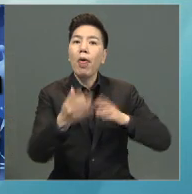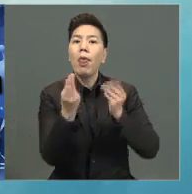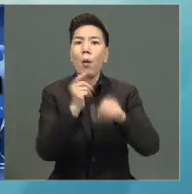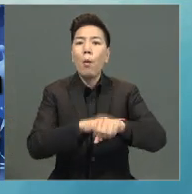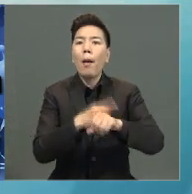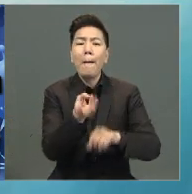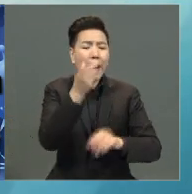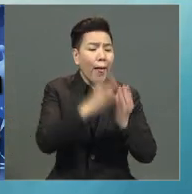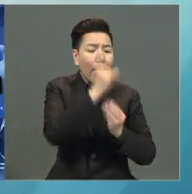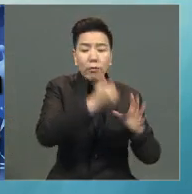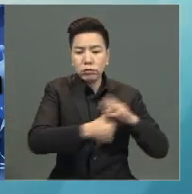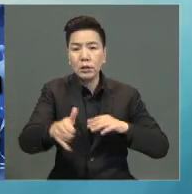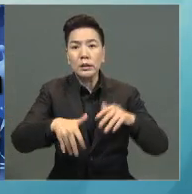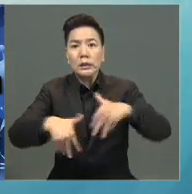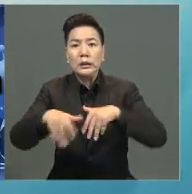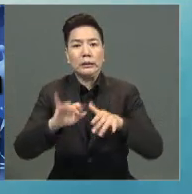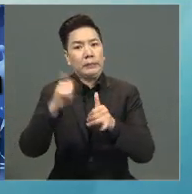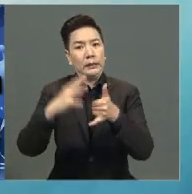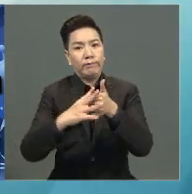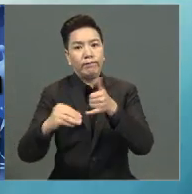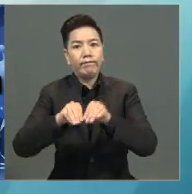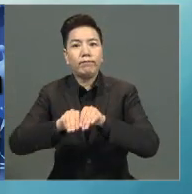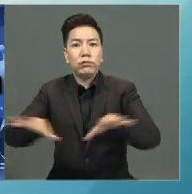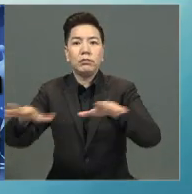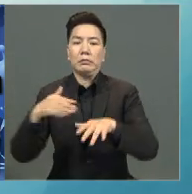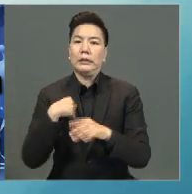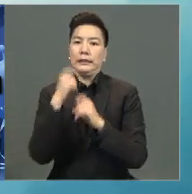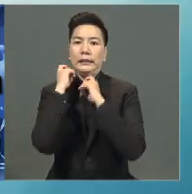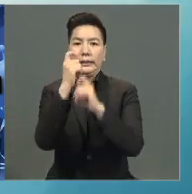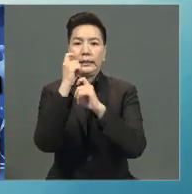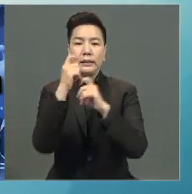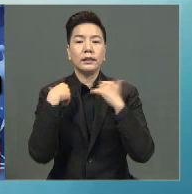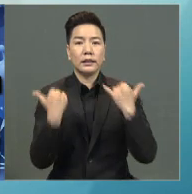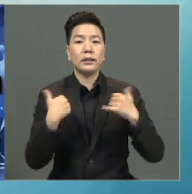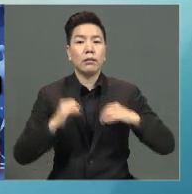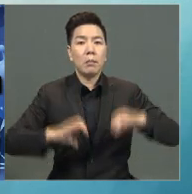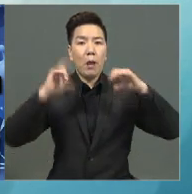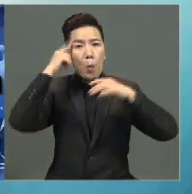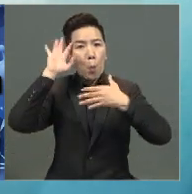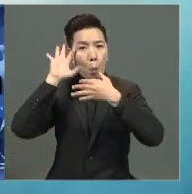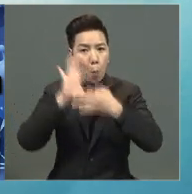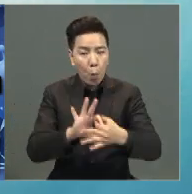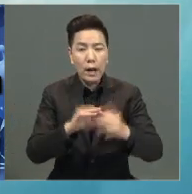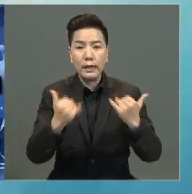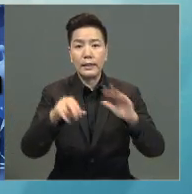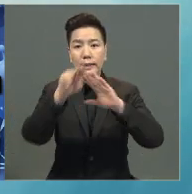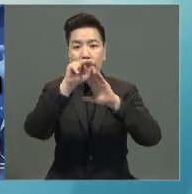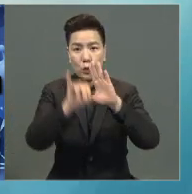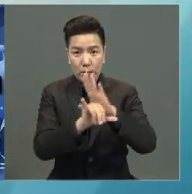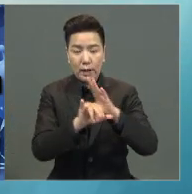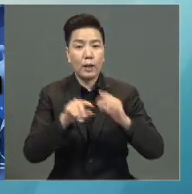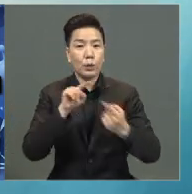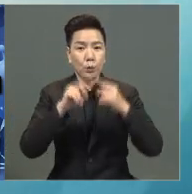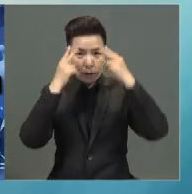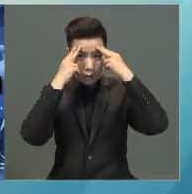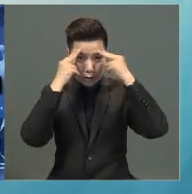ไปหรือว่ามาสู่ชุมชนก็จะมีการแพร่เชื้อได้อันนี้คือสิ่งที่ทางรัฐบาลนะครับภายใต้นโยบายของท่านนายกรัฐม